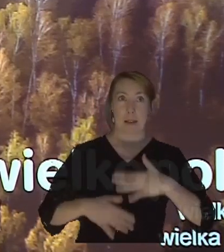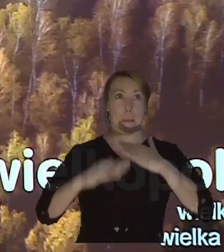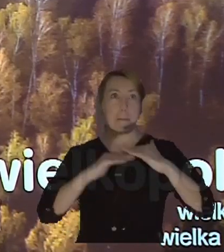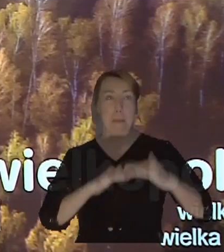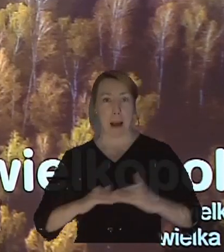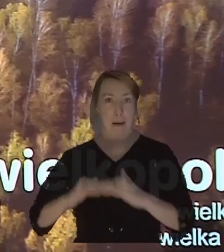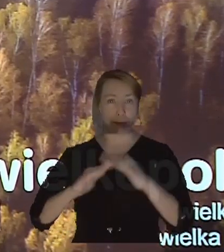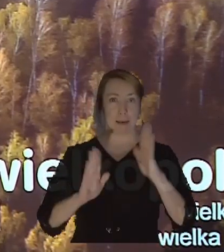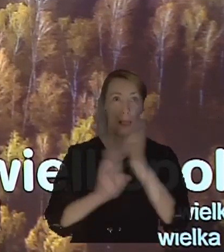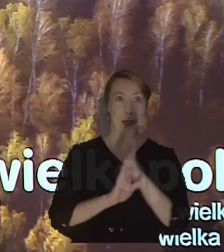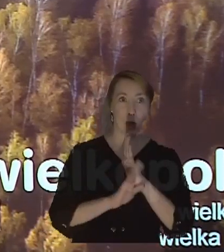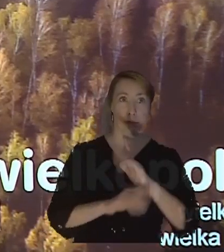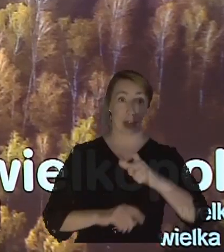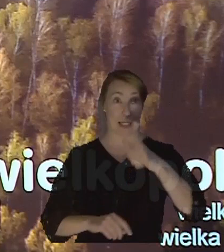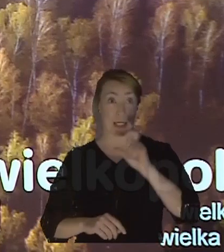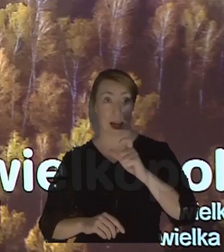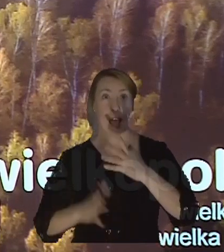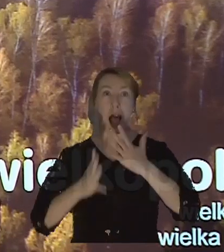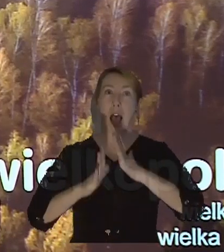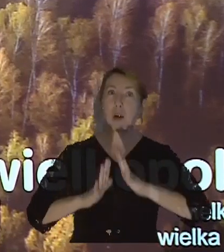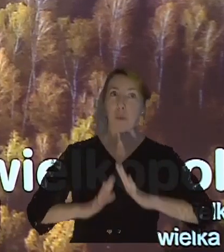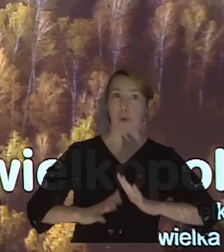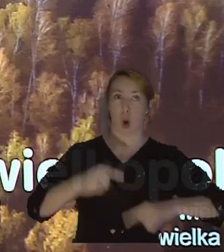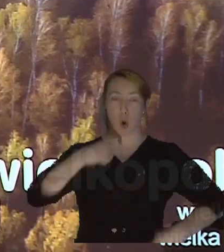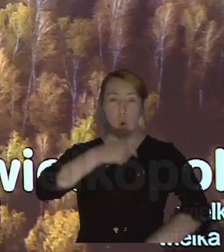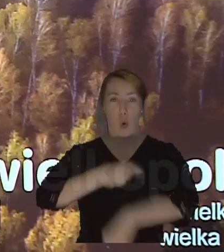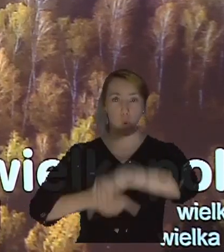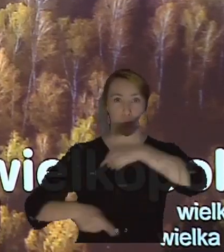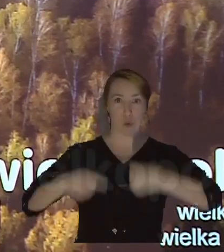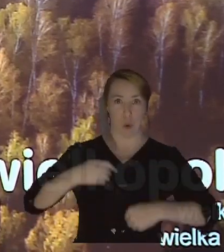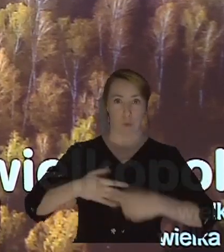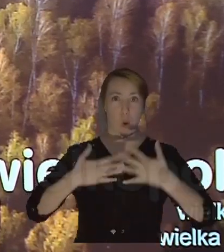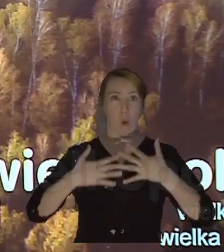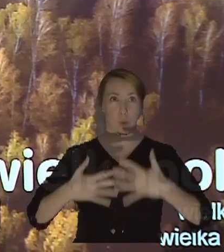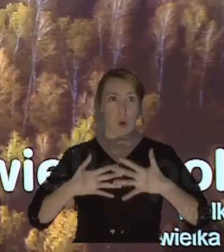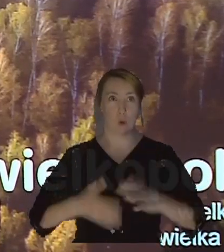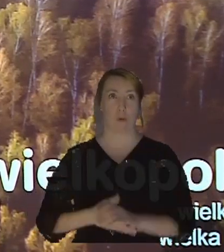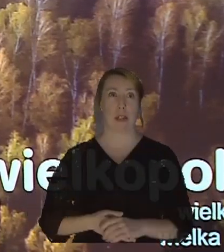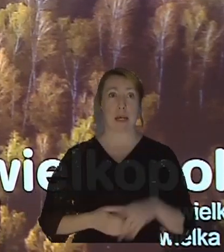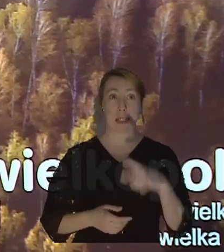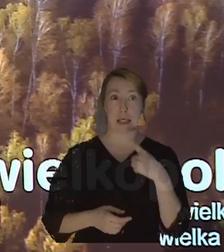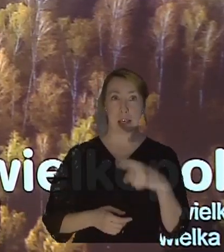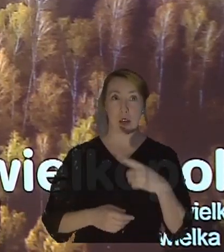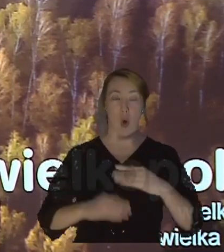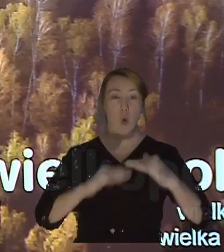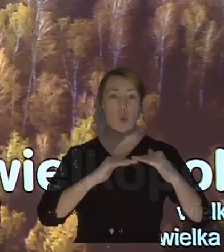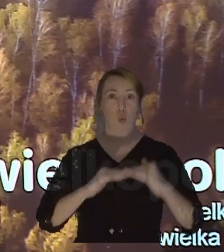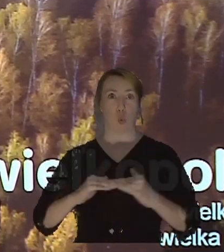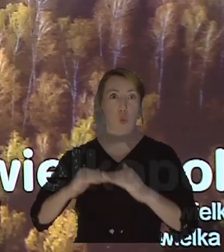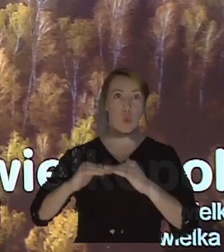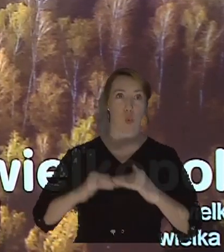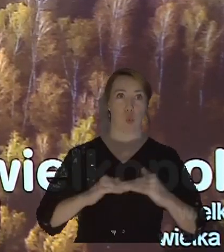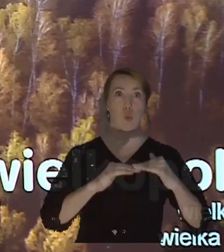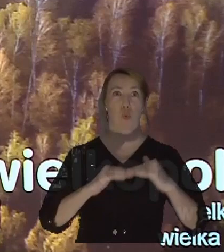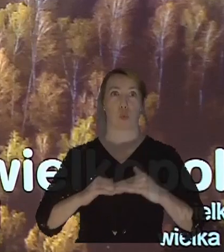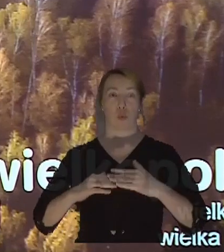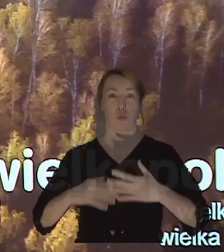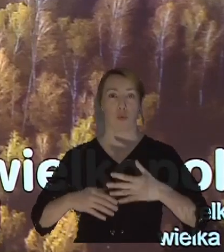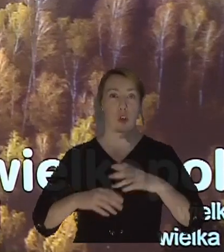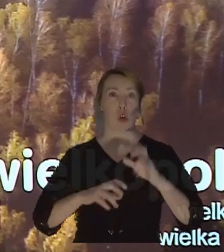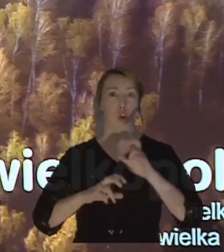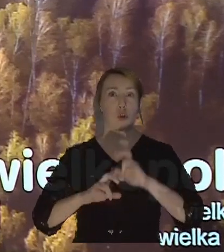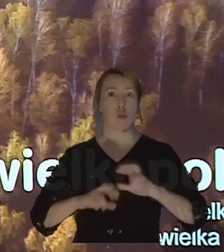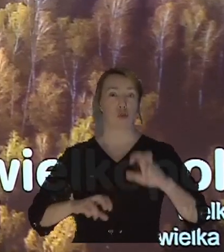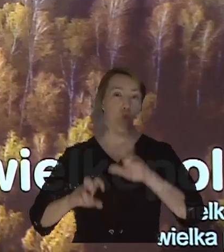tlenowy, czy jest to C, harmonia krążeniowo-oddechowa, czy jest to D, równowaga czynnościowa?